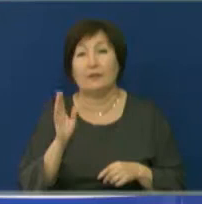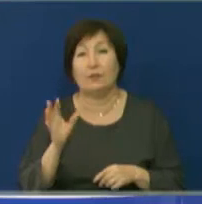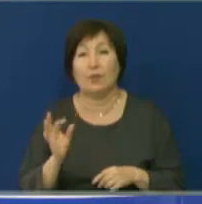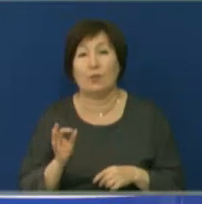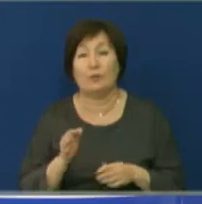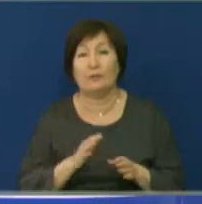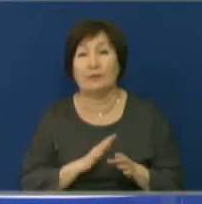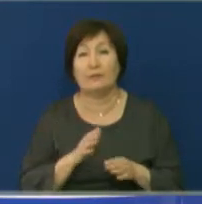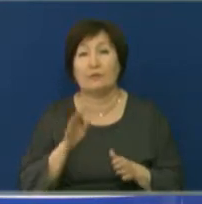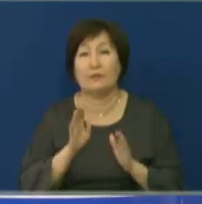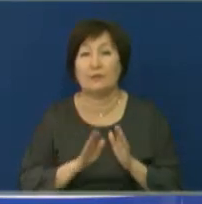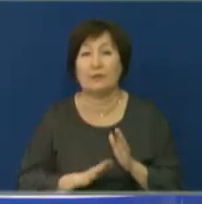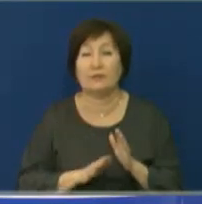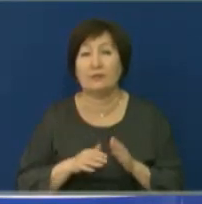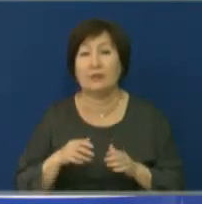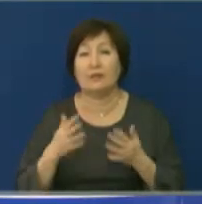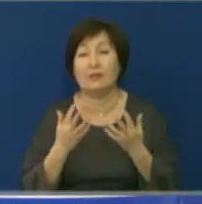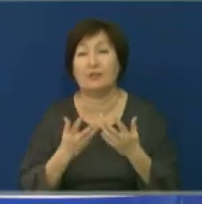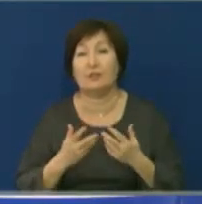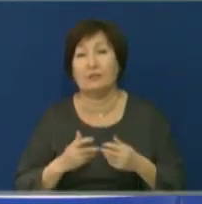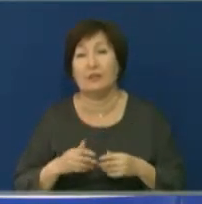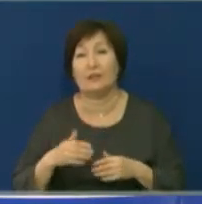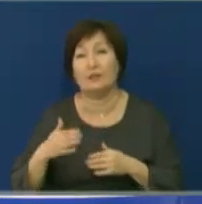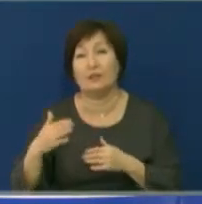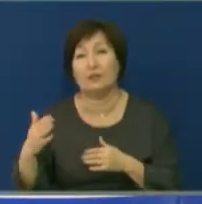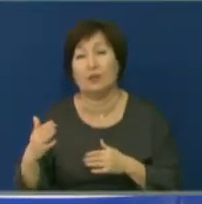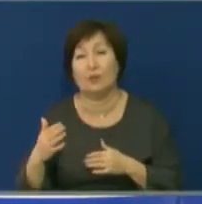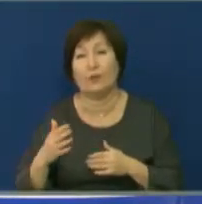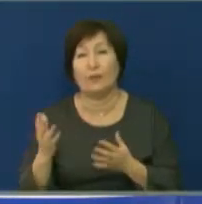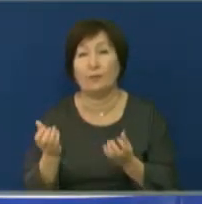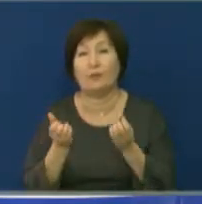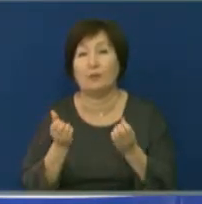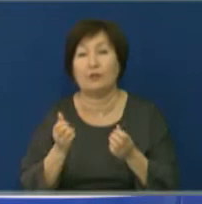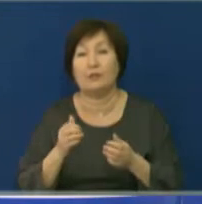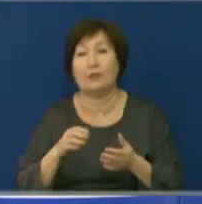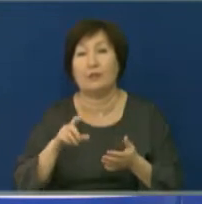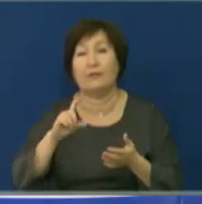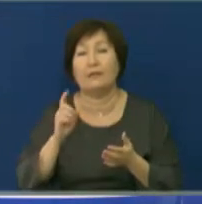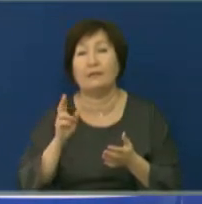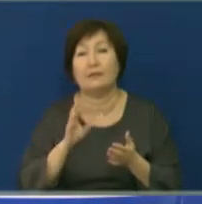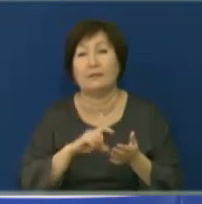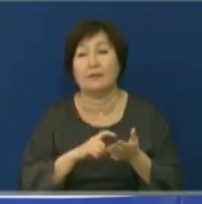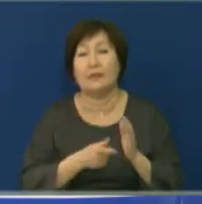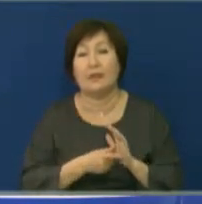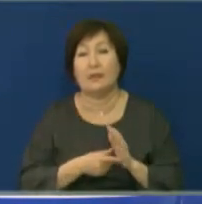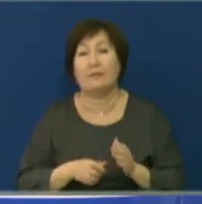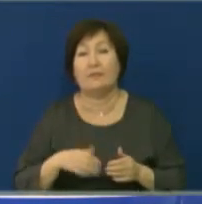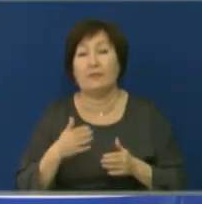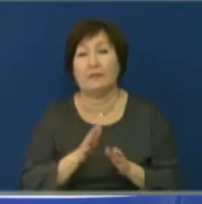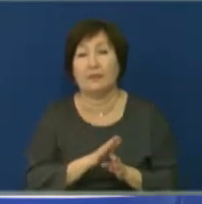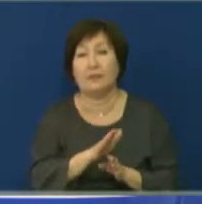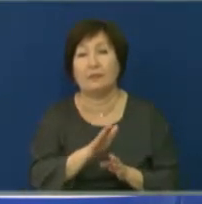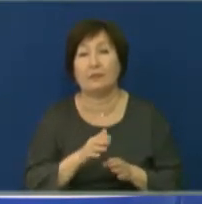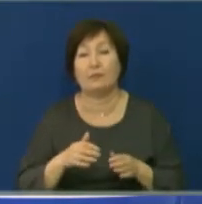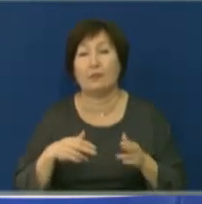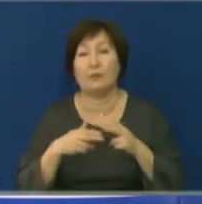разы снизить количество очередников на квартиры за счет увеличения количества строящегося и вводимого в эксплуатацию жилья. Отметим, что